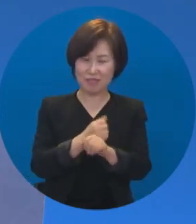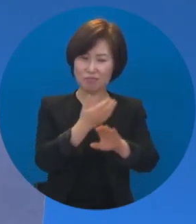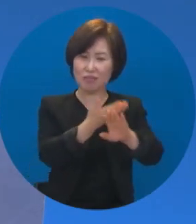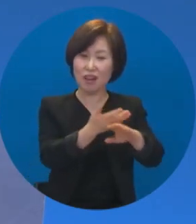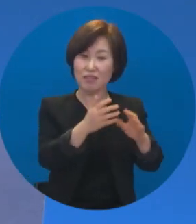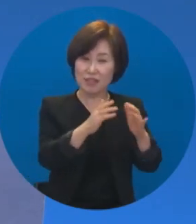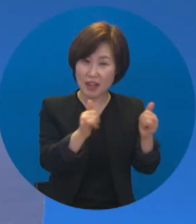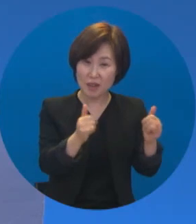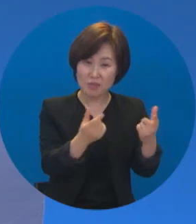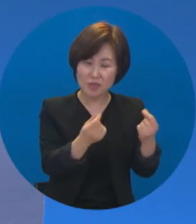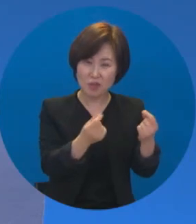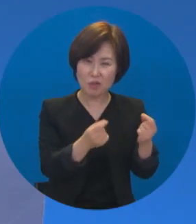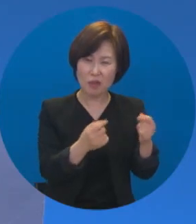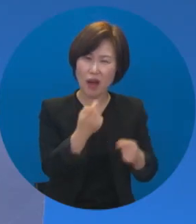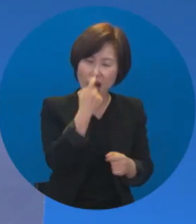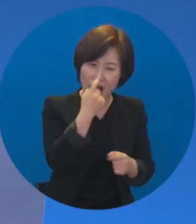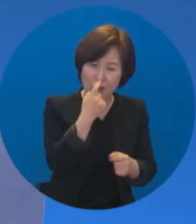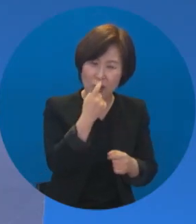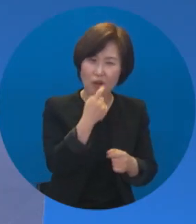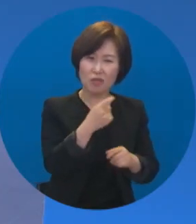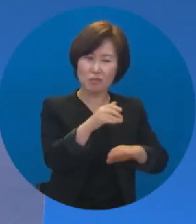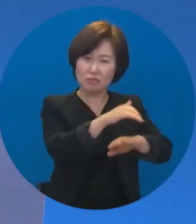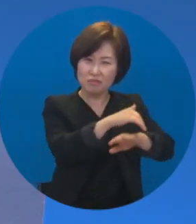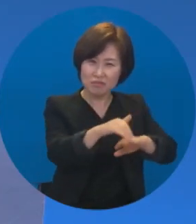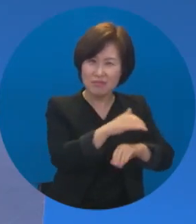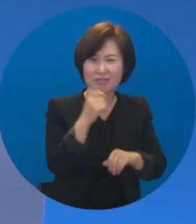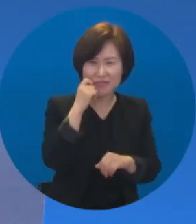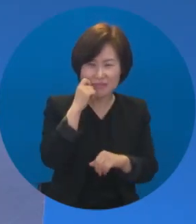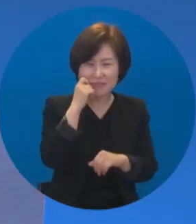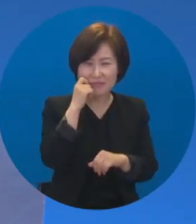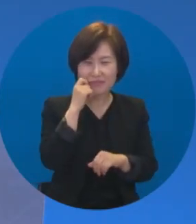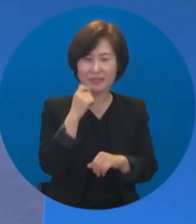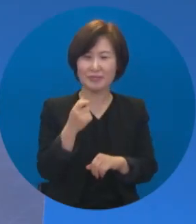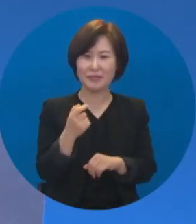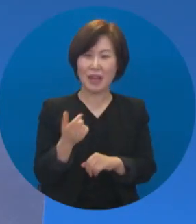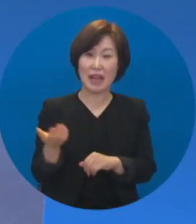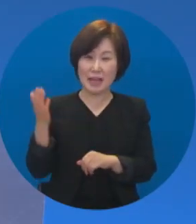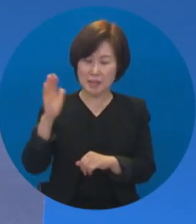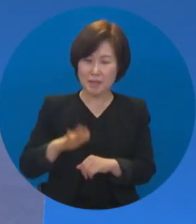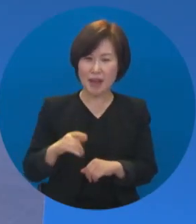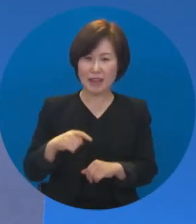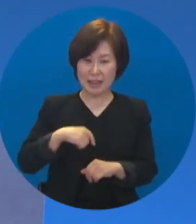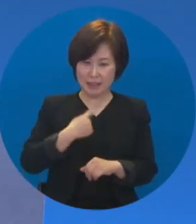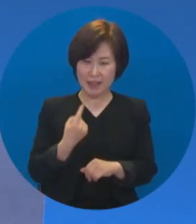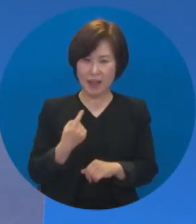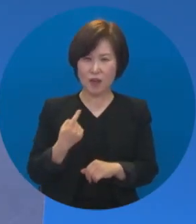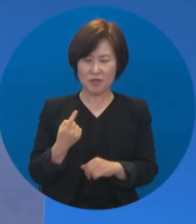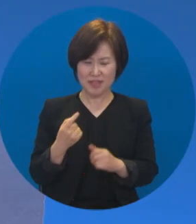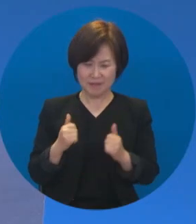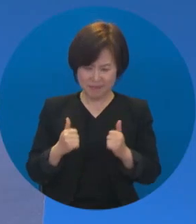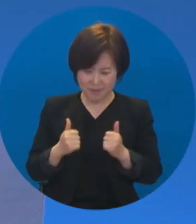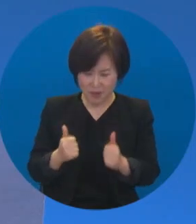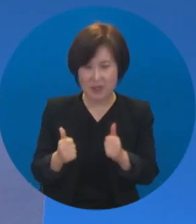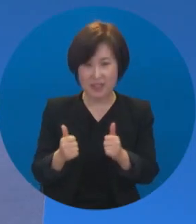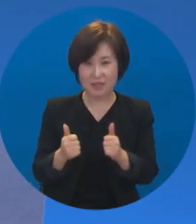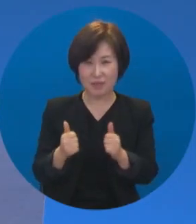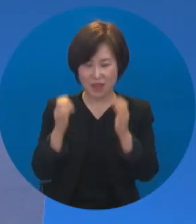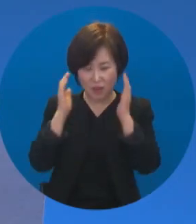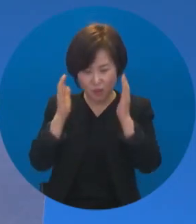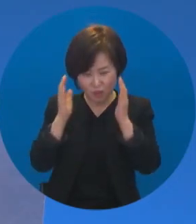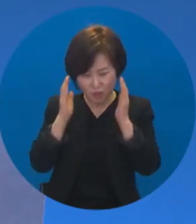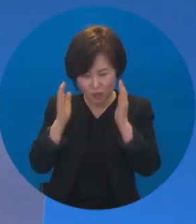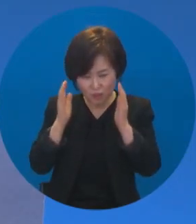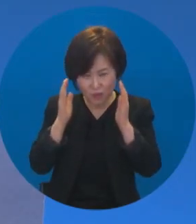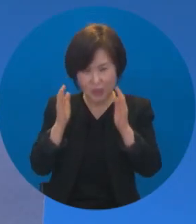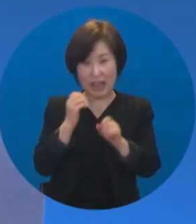남들처럼 학원을 다니거나 도서관을 다니거나 하지는 못했지만 나름대로 문제집 풀면서 영어, 수능, 출제, 테이프 같은